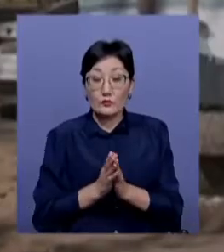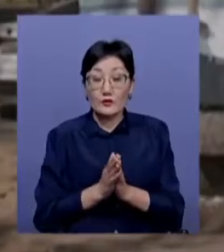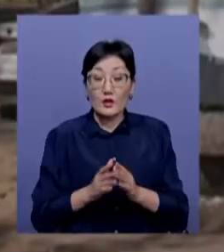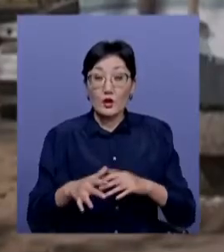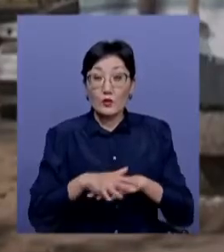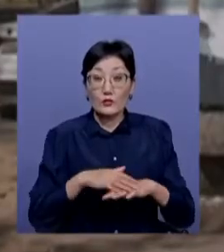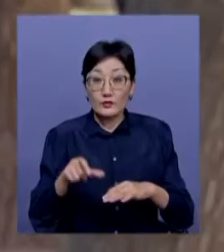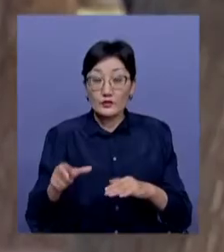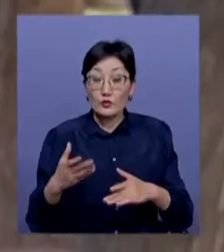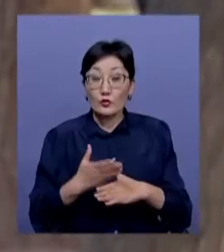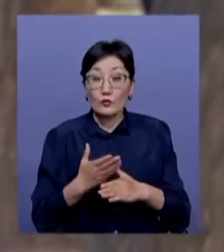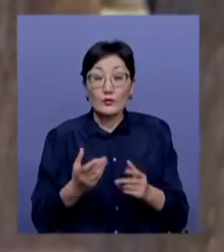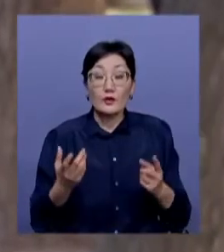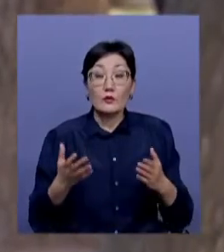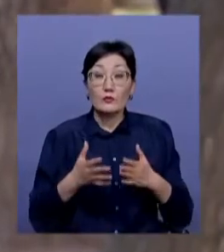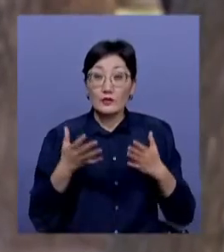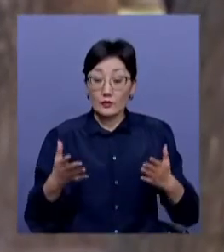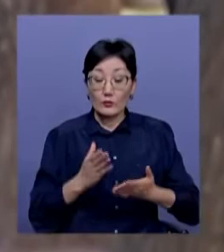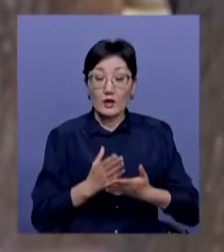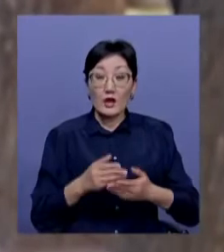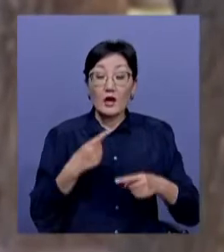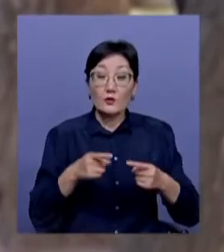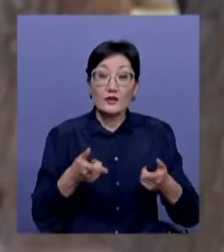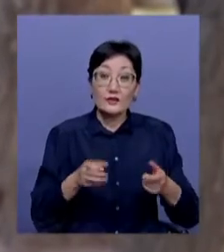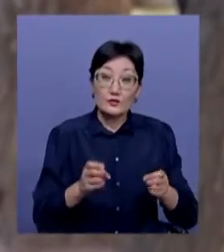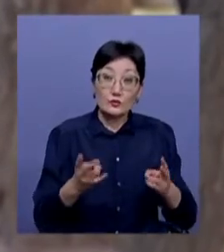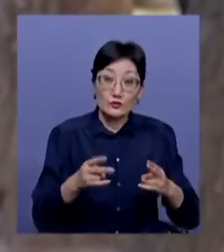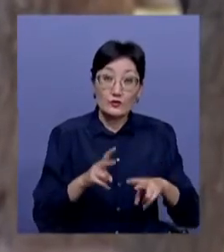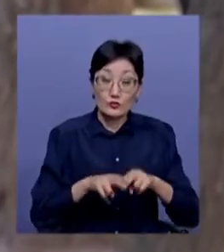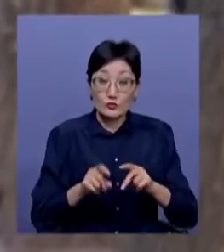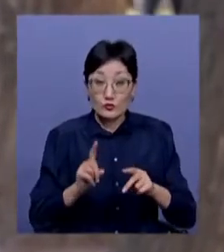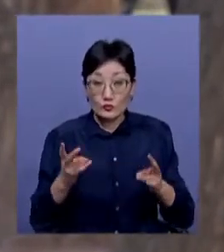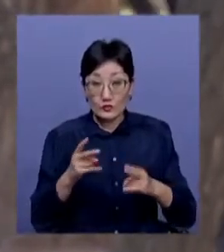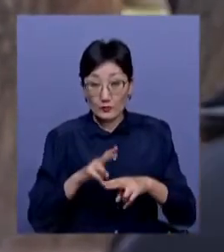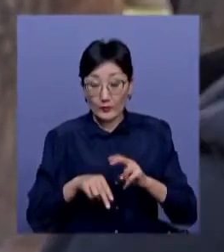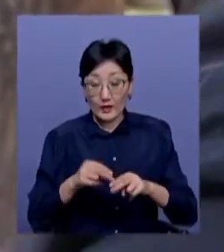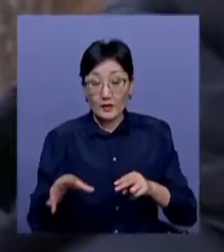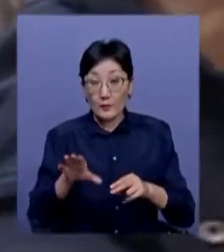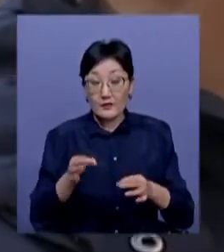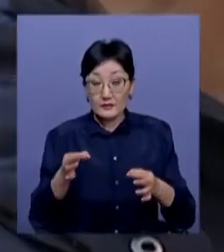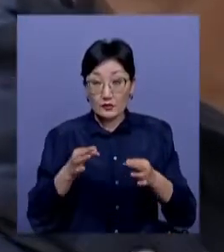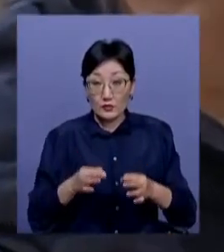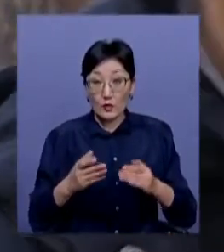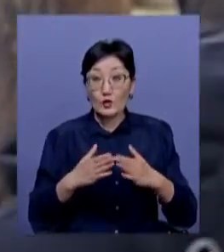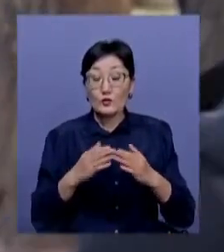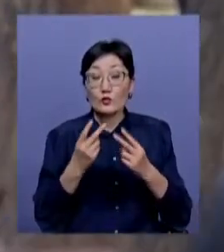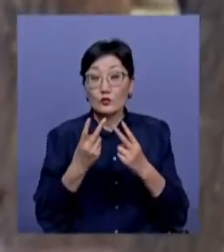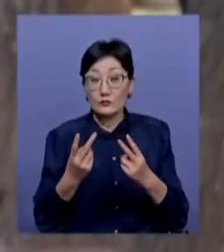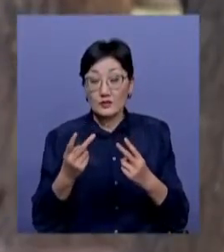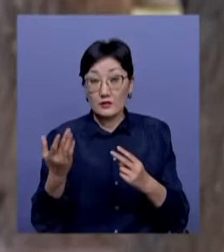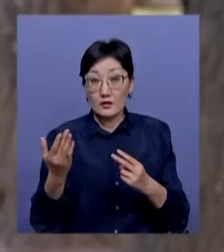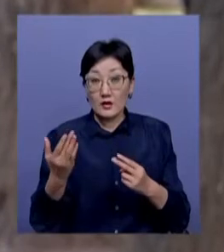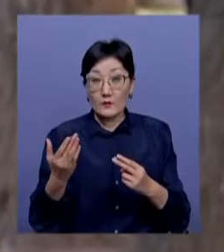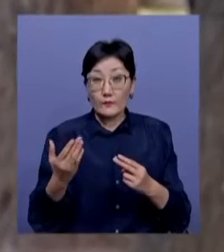зор болды. Өйткені олар бізге айтып отырды, қай жерде қалай дұрыс болады. Одан кейін үйді көріп тұрсыз деп, соны